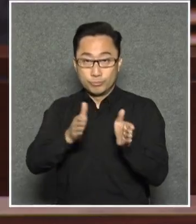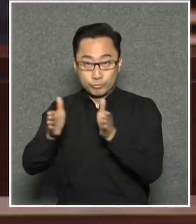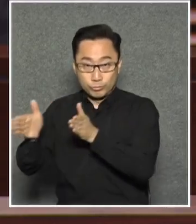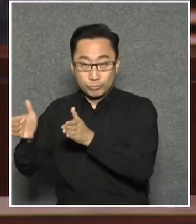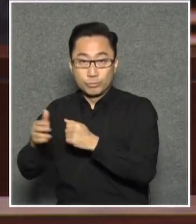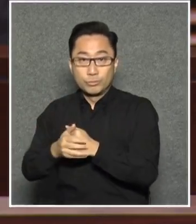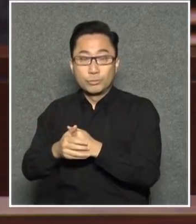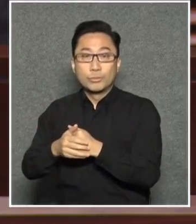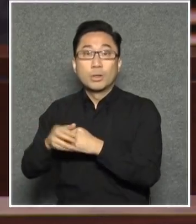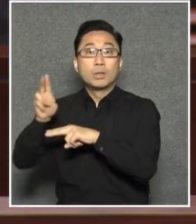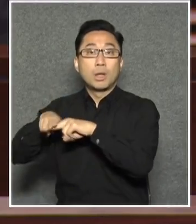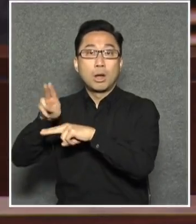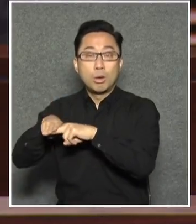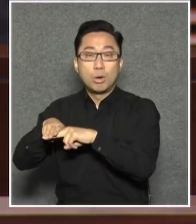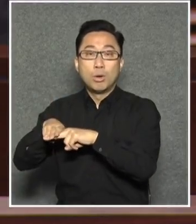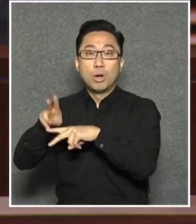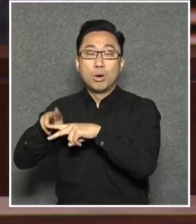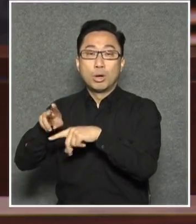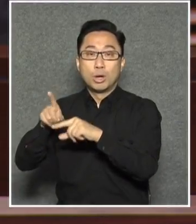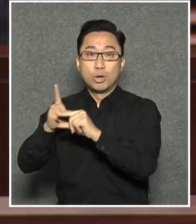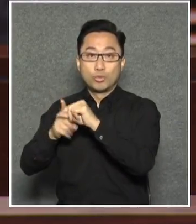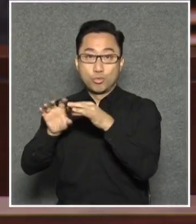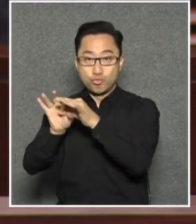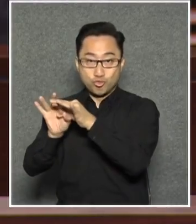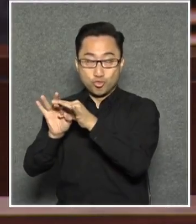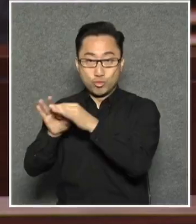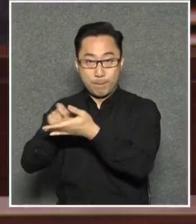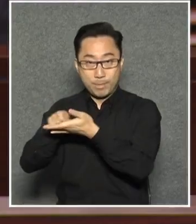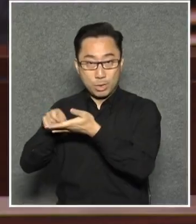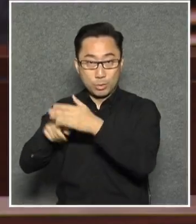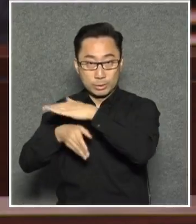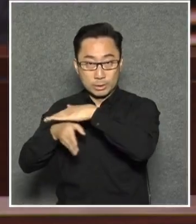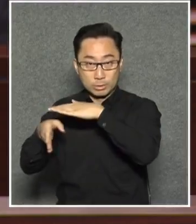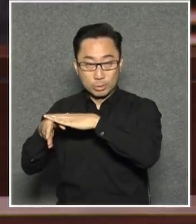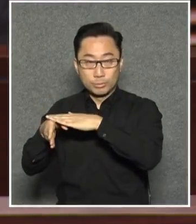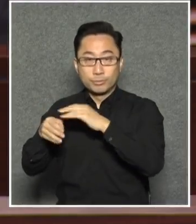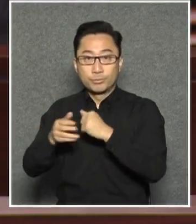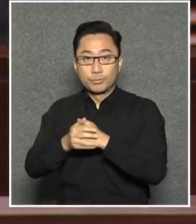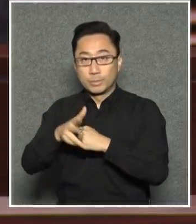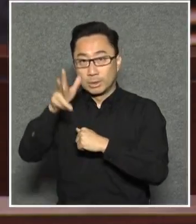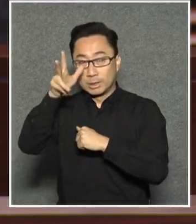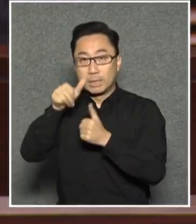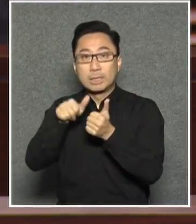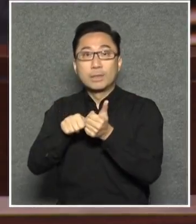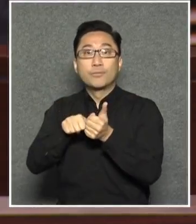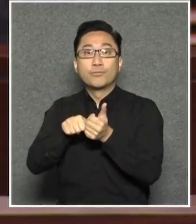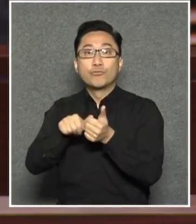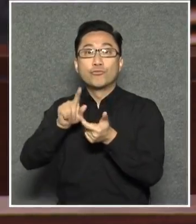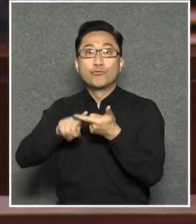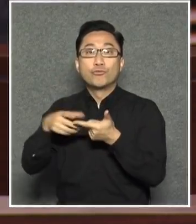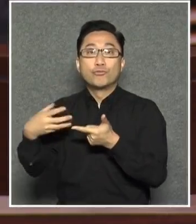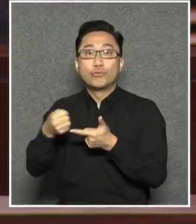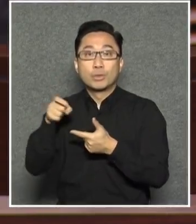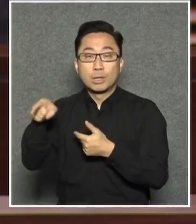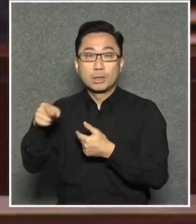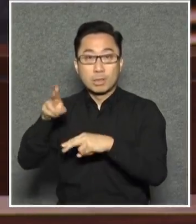央或者中聯辦或者一啲政協副主席係可以公然喺背後